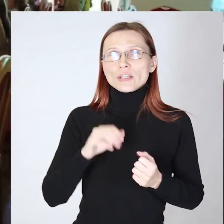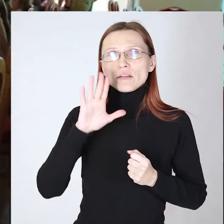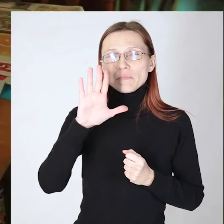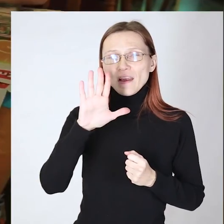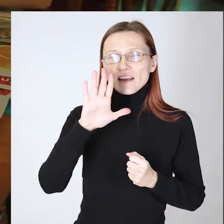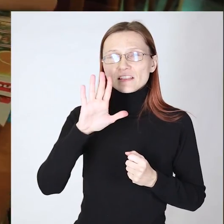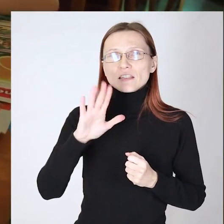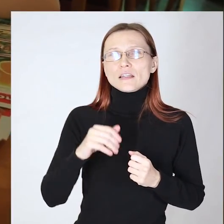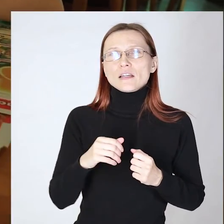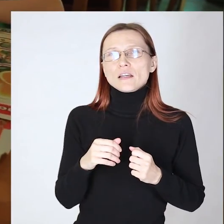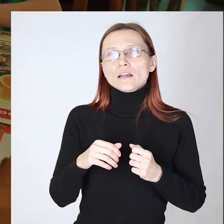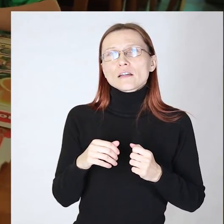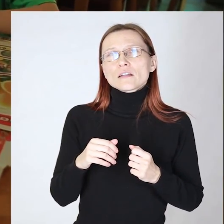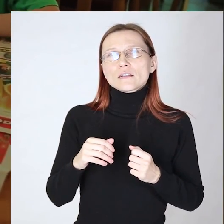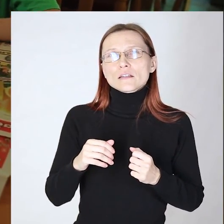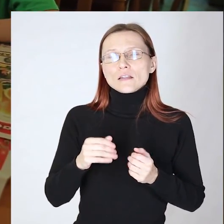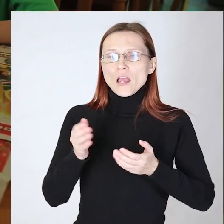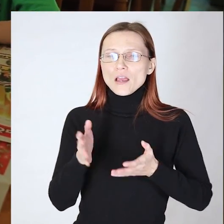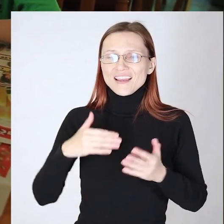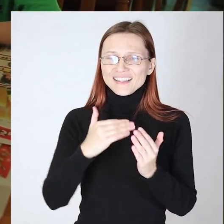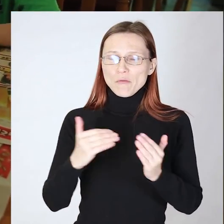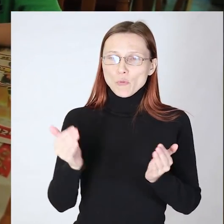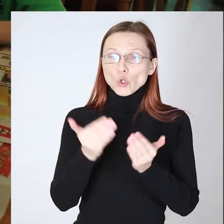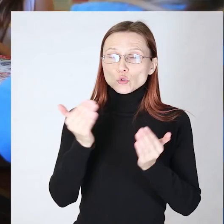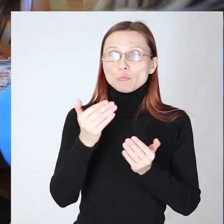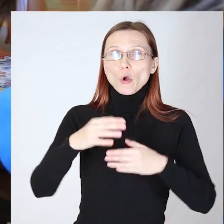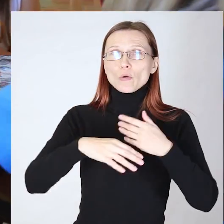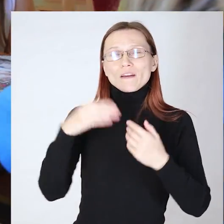5 vlastne takýchto sérií vzdelávacích